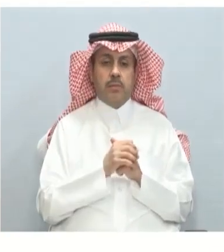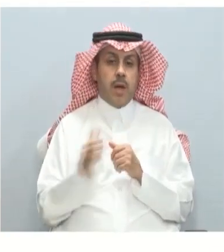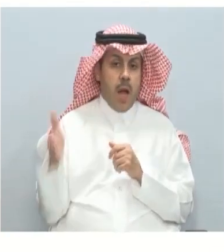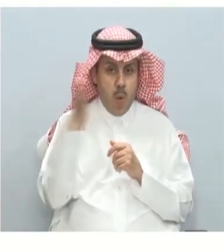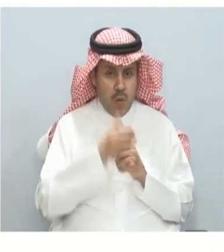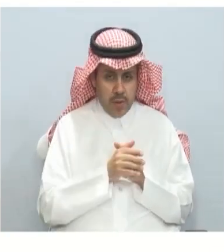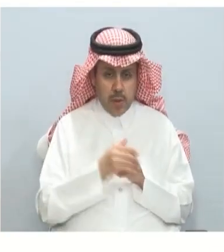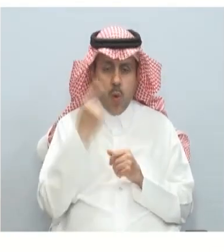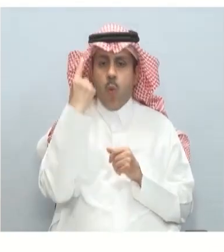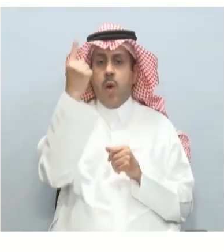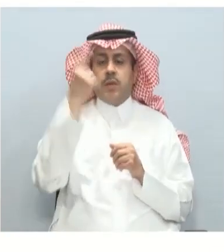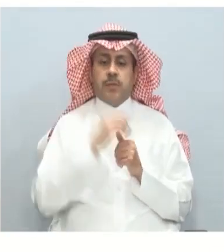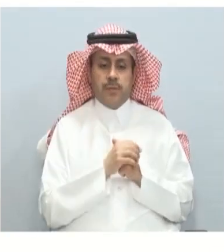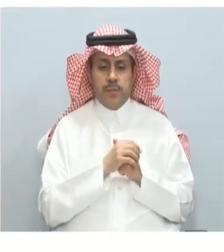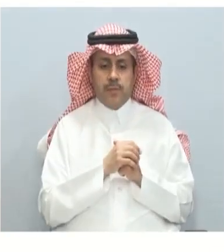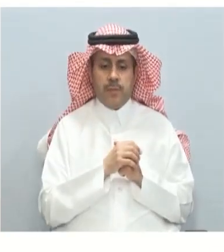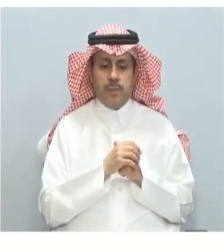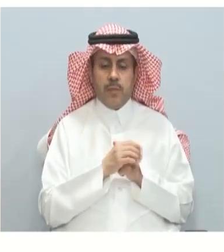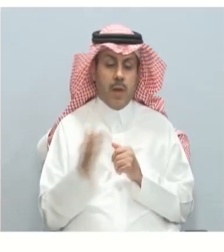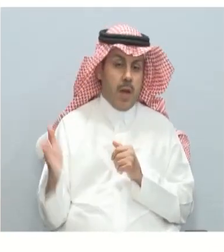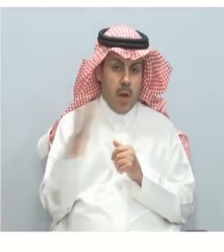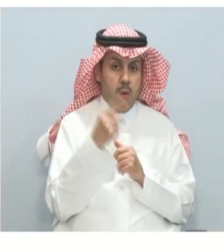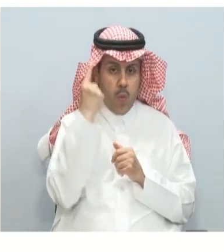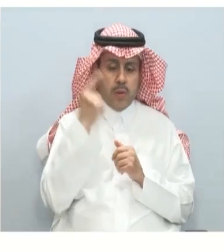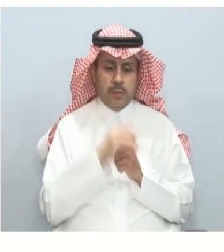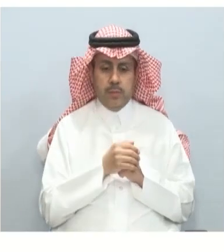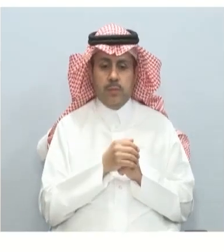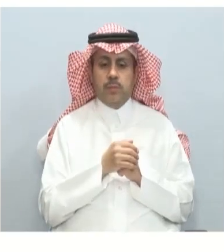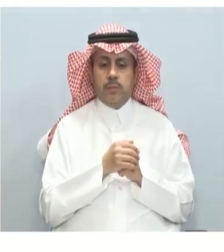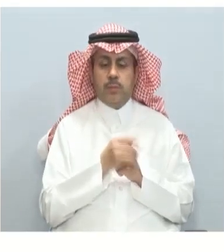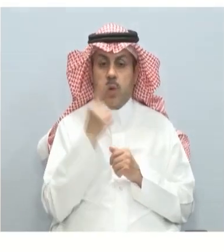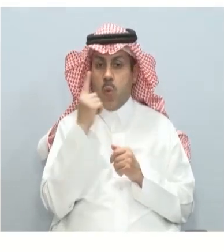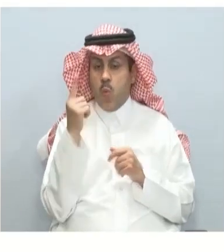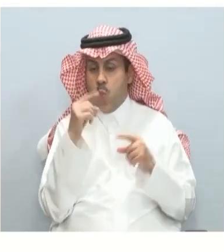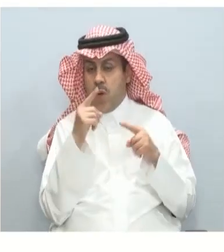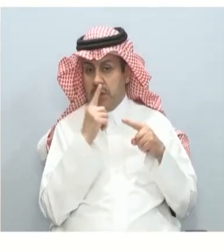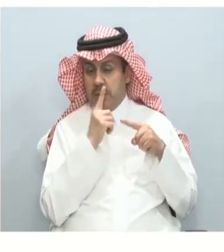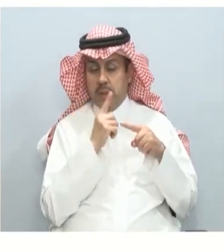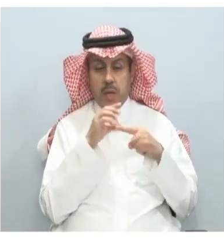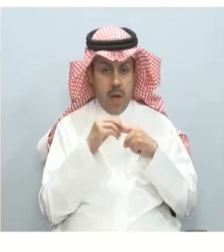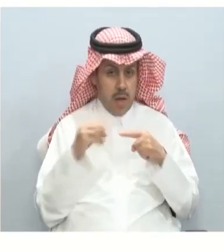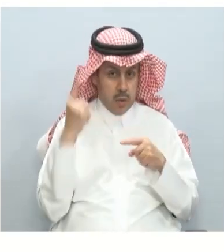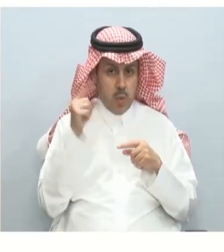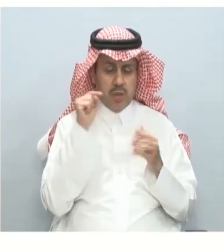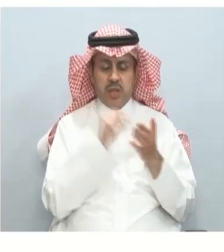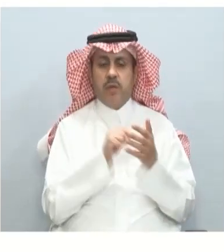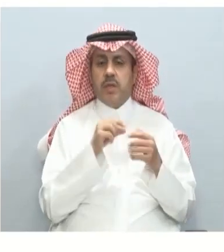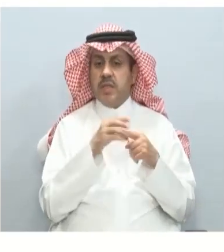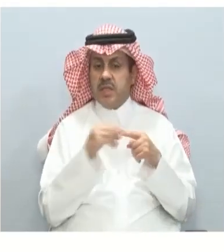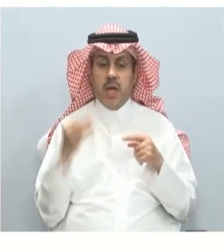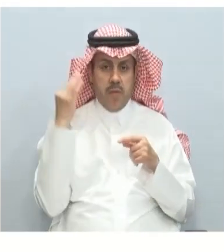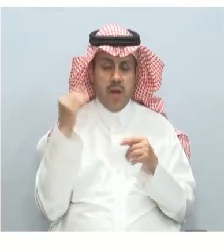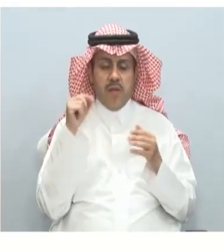عن الواحد هنا لان هي اول قيمه ونشوف 1 نا 1 ص0 سالب 3 في